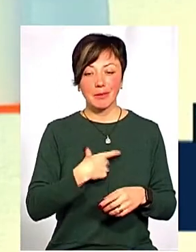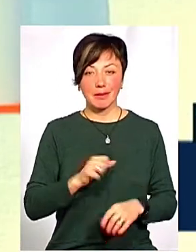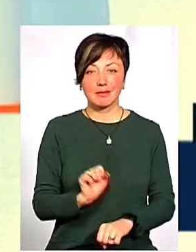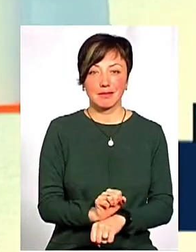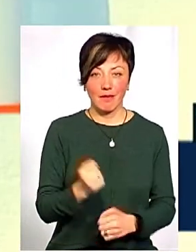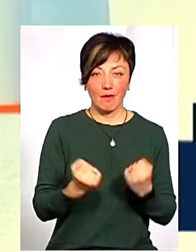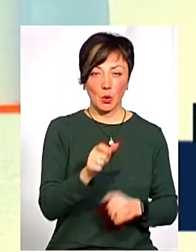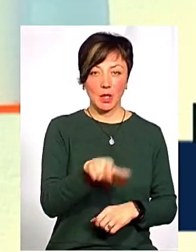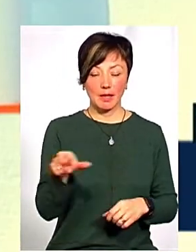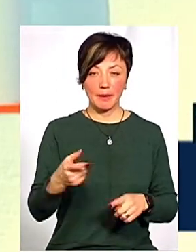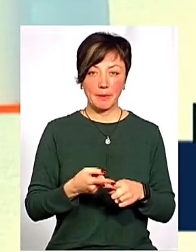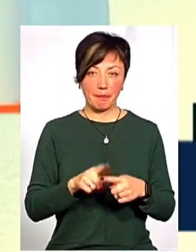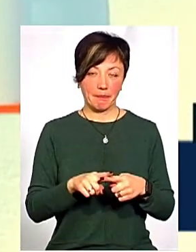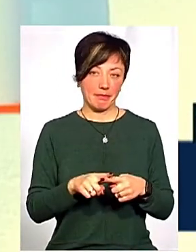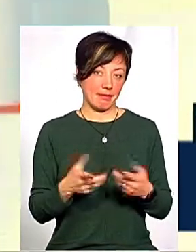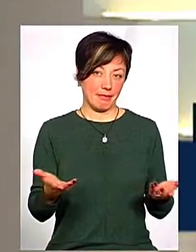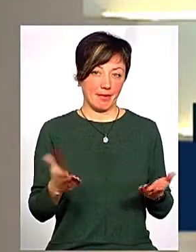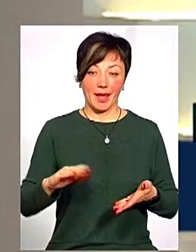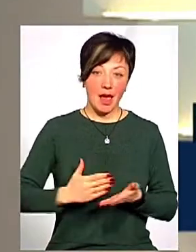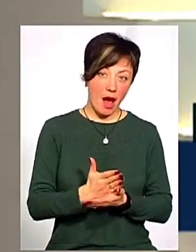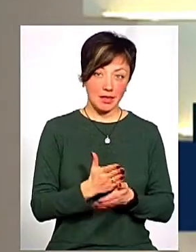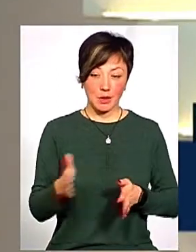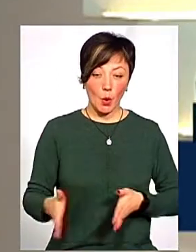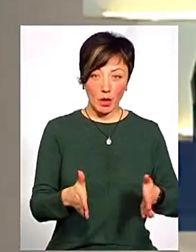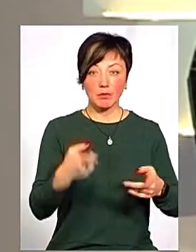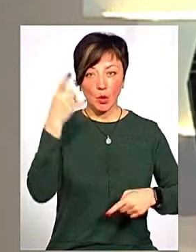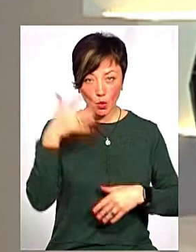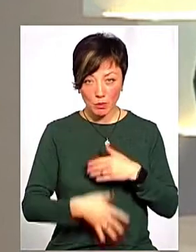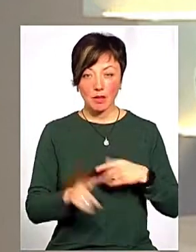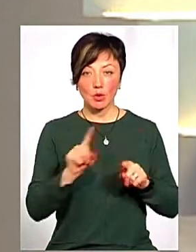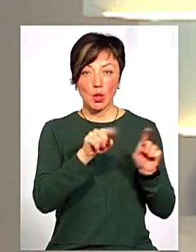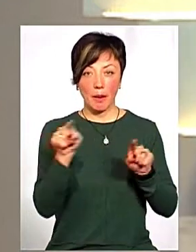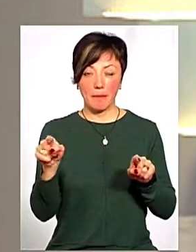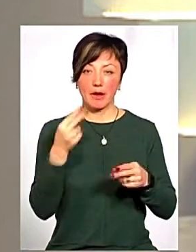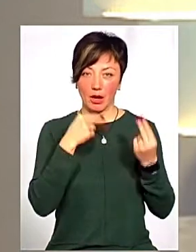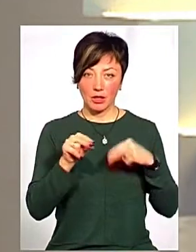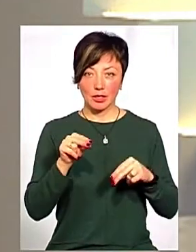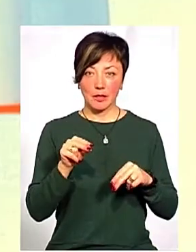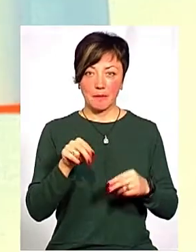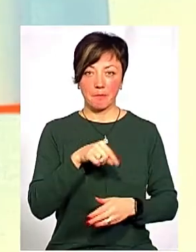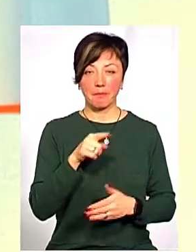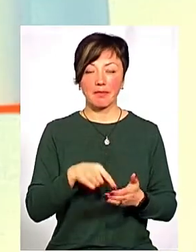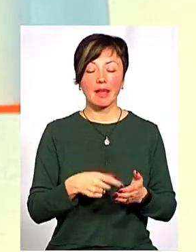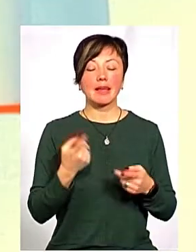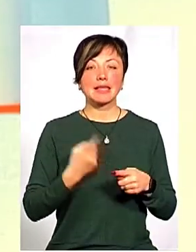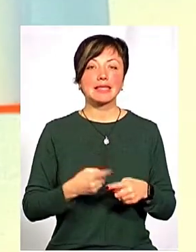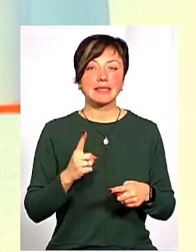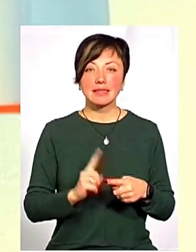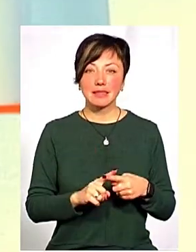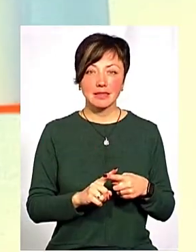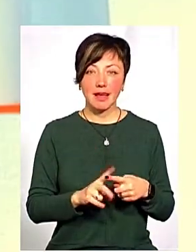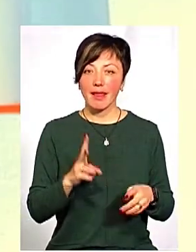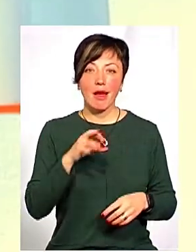пригальмовують водії? Це напевно, навіть... Якість доріг, за якими говорили, розуміємо, що там... краще. Це, напевно, навіть